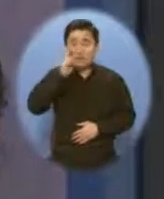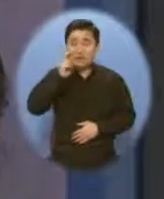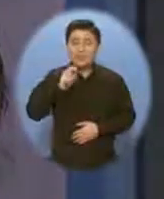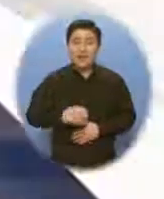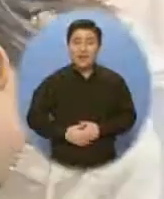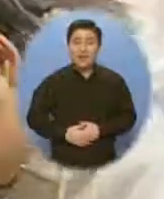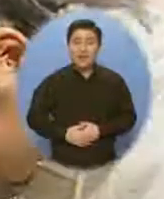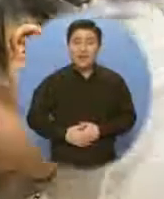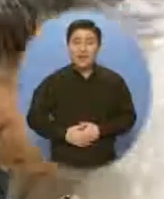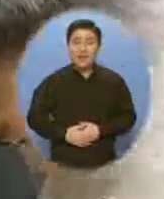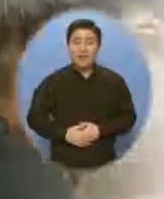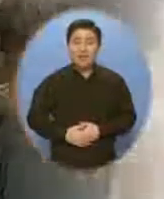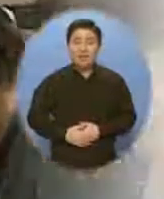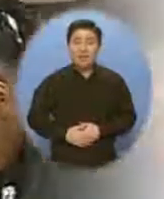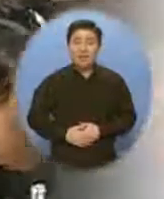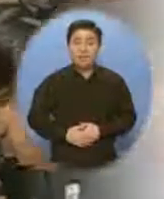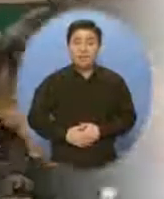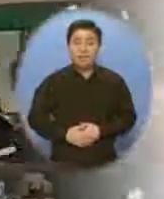좋겠습니다.